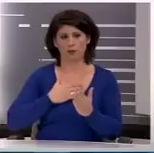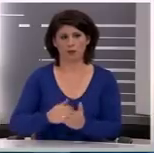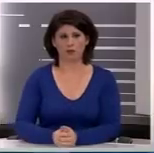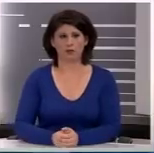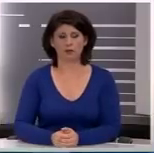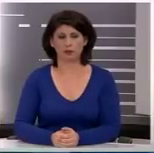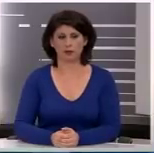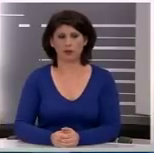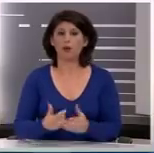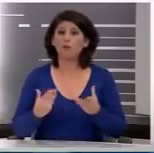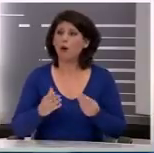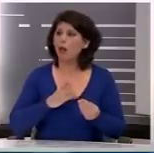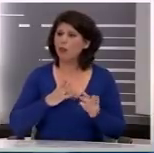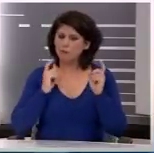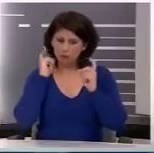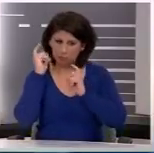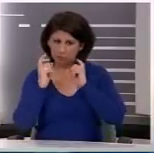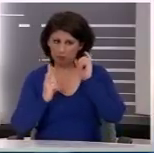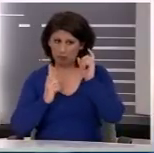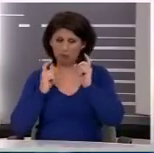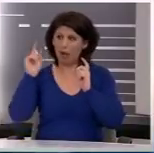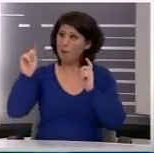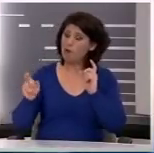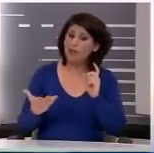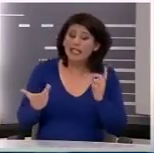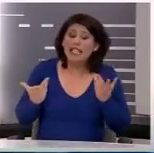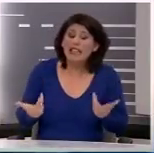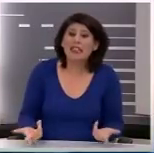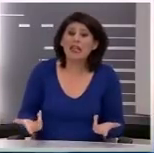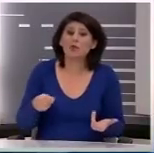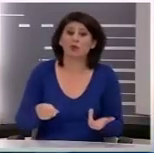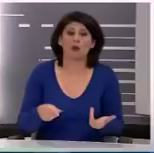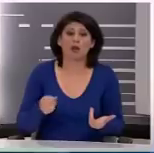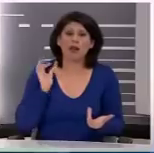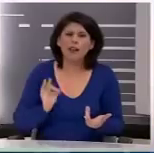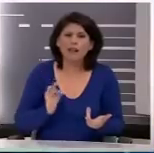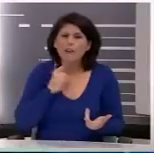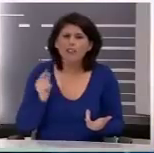Γιατί είναι μια απορία για πολλούς ανθρώπους. Γιατί γίνεται αυτό. Κάθε φορά που βρίσκουν ευκαιρία